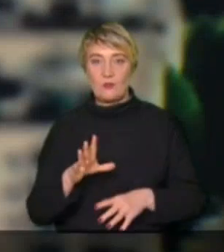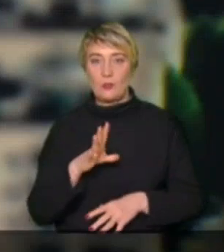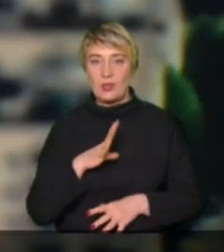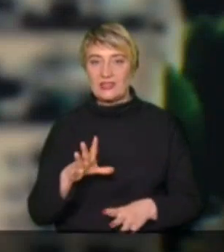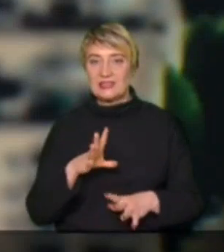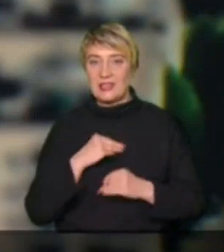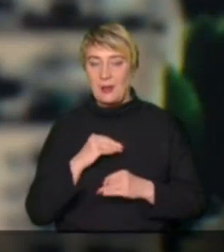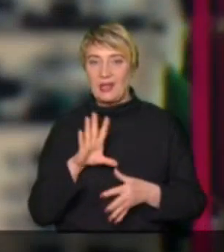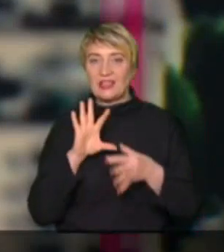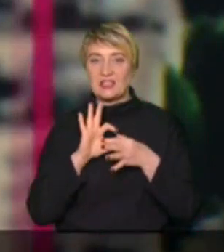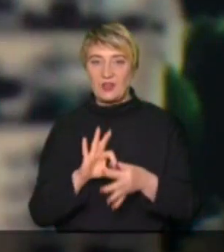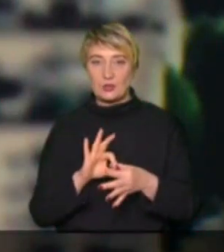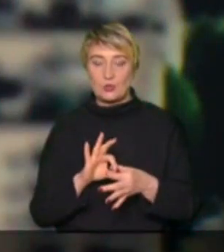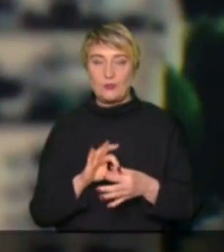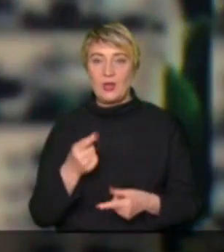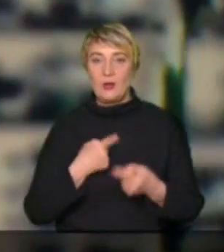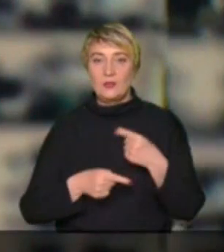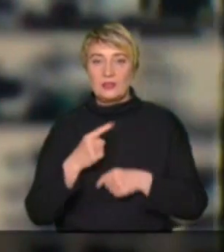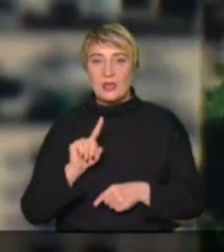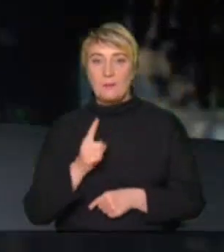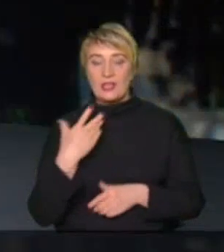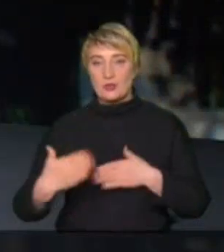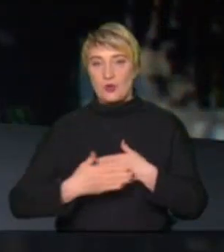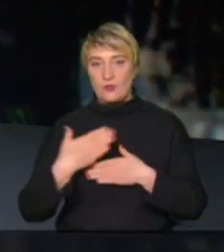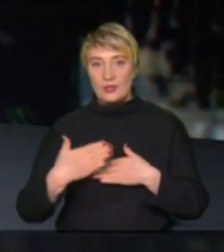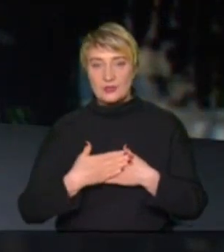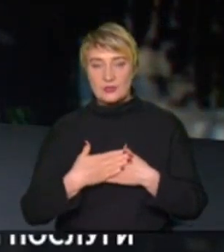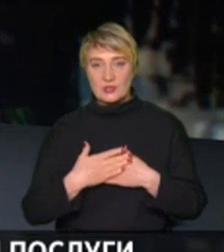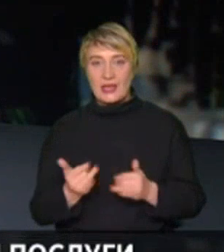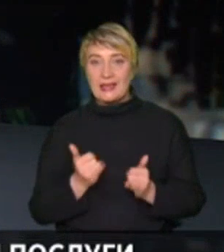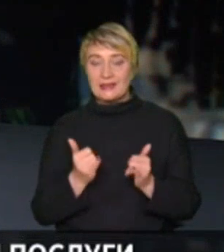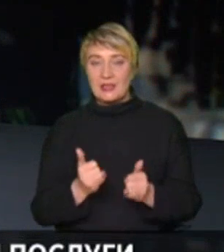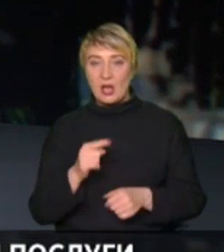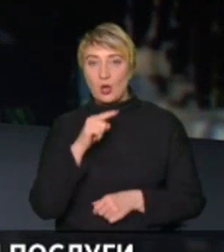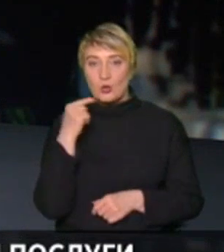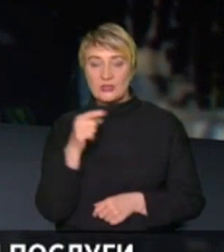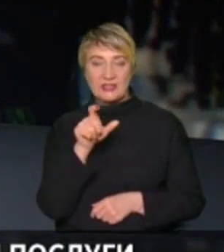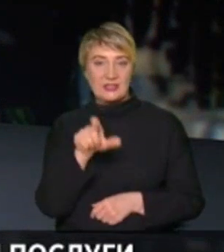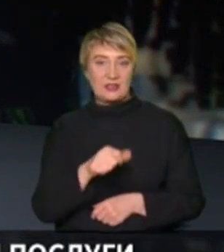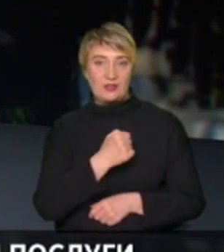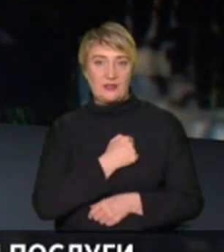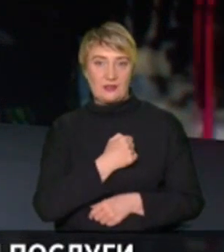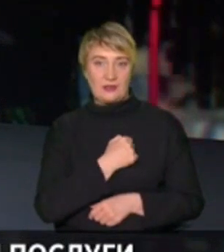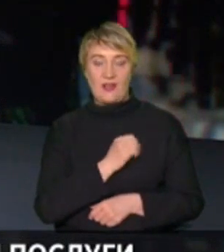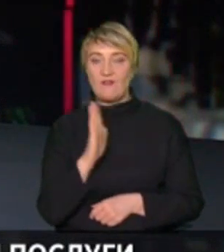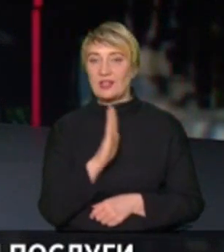Ну що ж, повертаємося до теми першого вироку в Україні для російського солдата Вадима